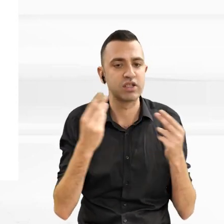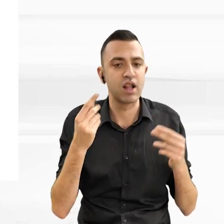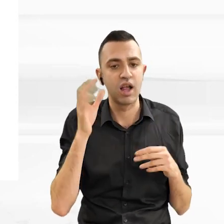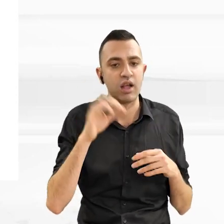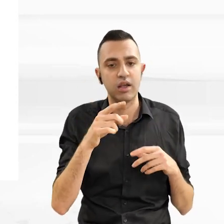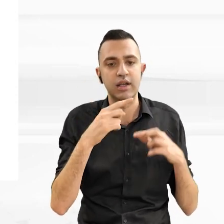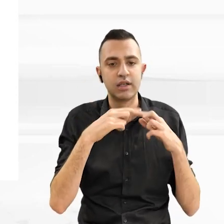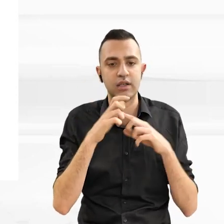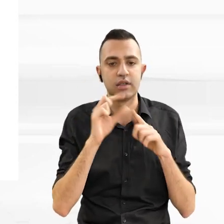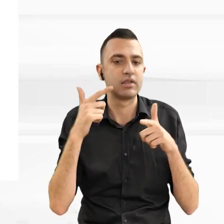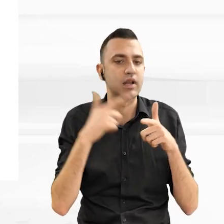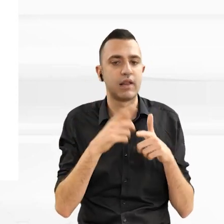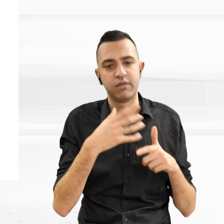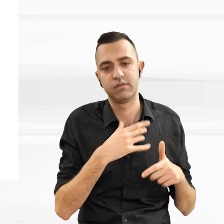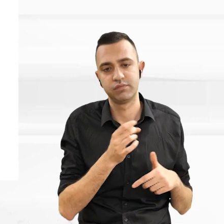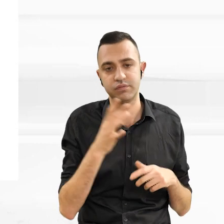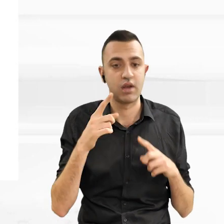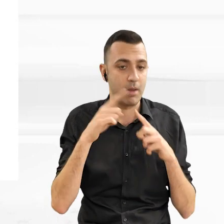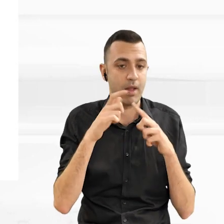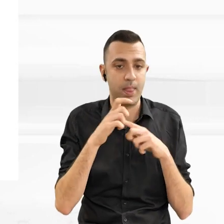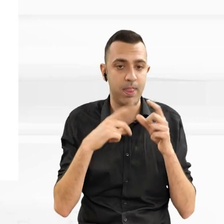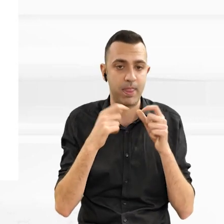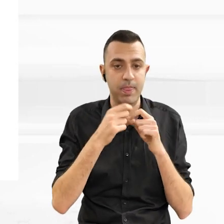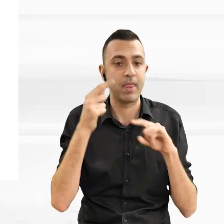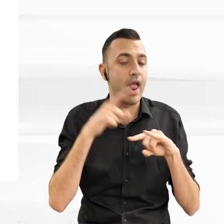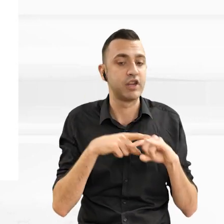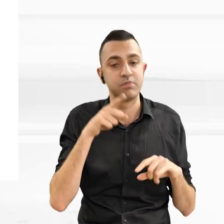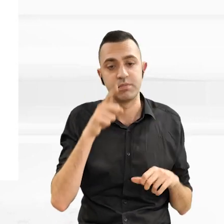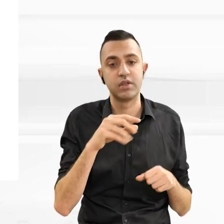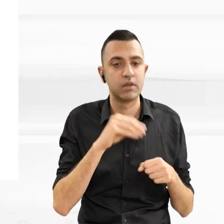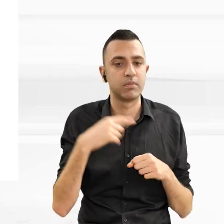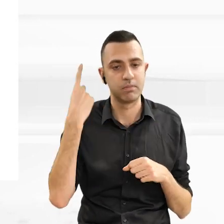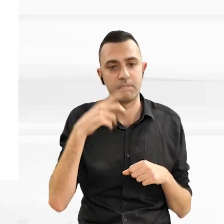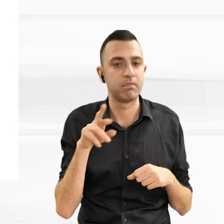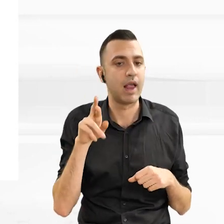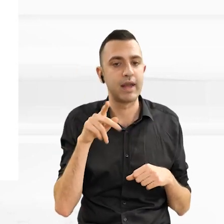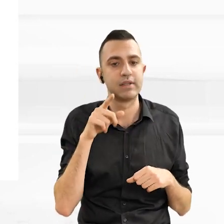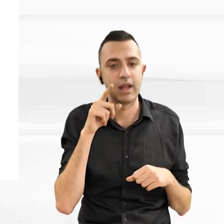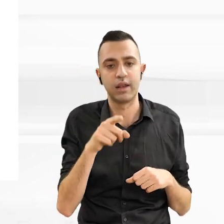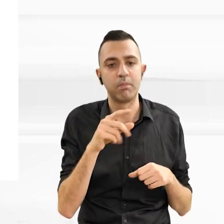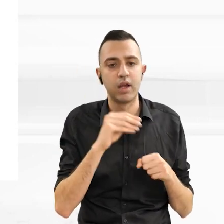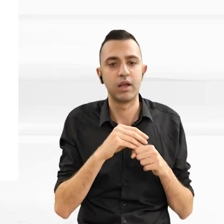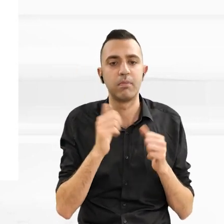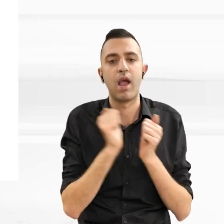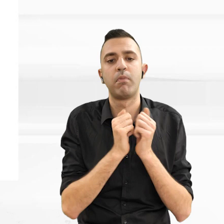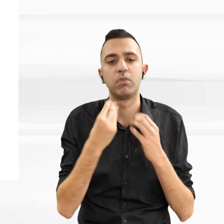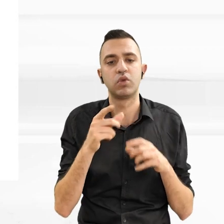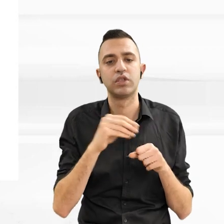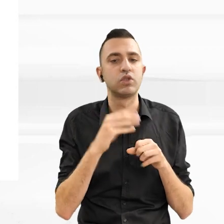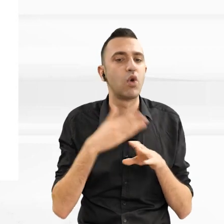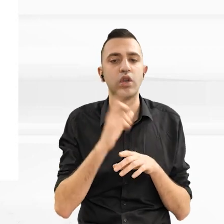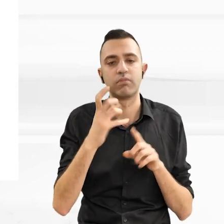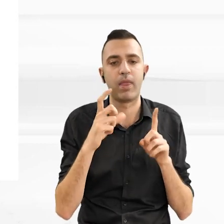Dolayısıyla ise Çin'e indir görünebiliriz Ama tesbih sanatından yani benzetmeden yararlanılmıştır diyemeyiz cevabınız de